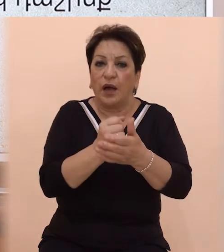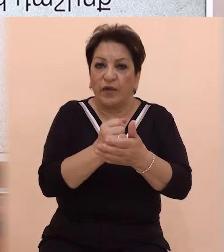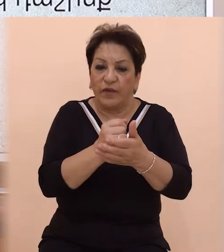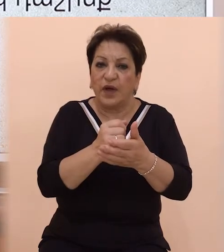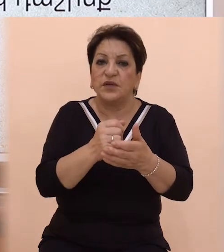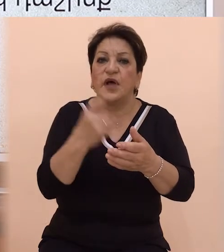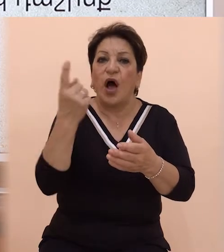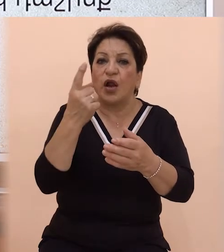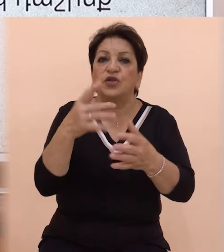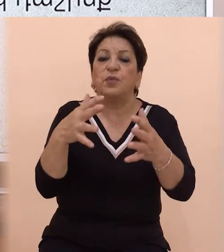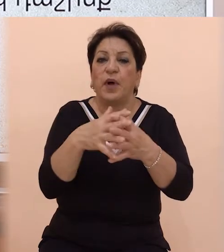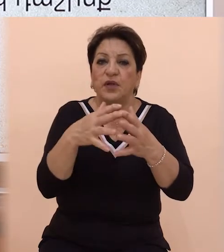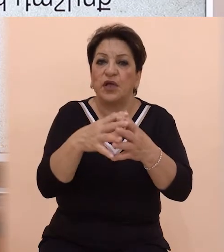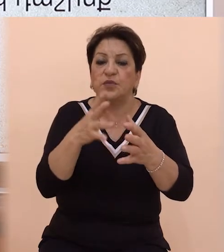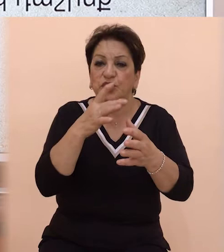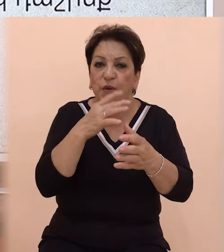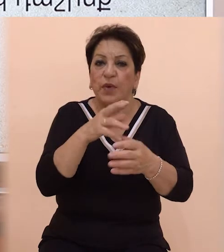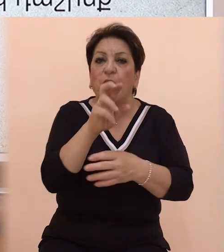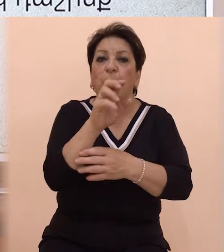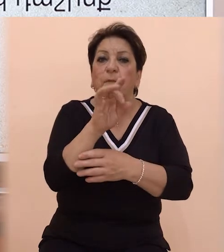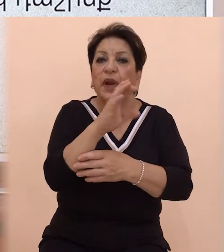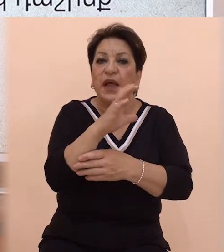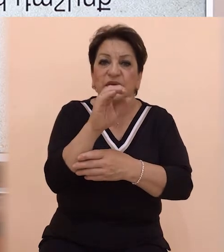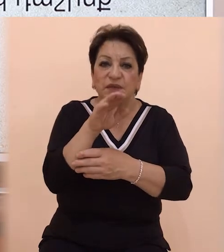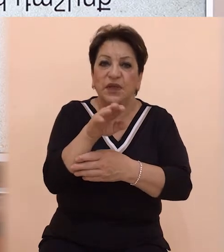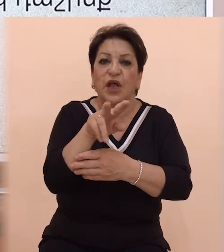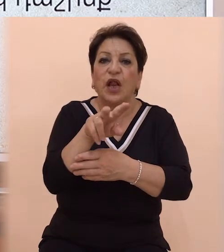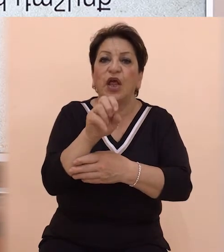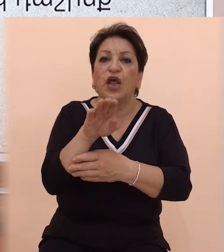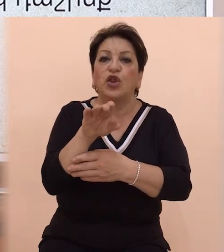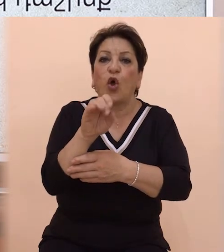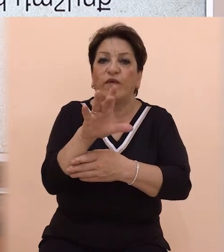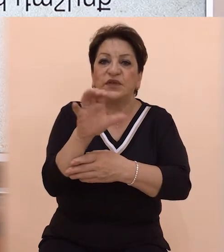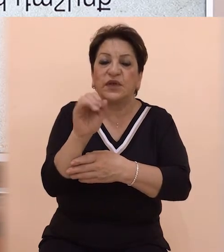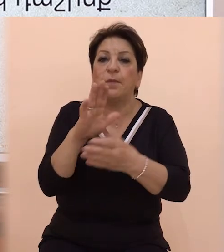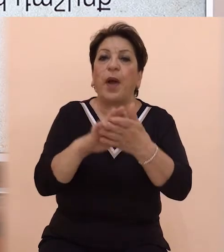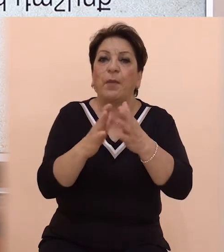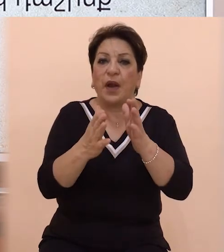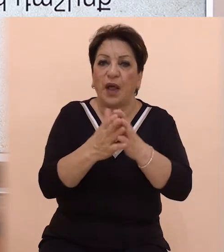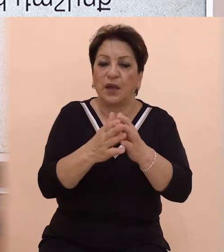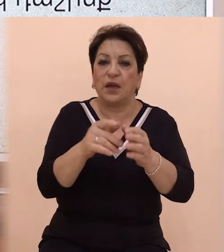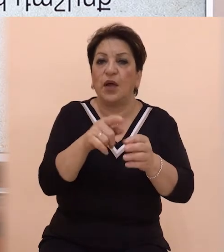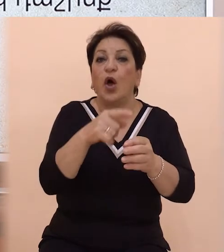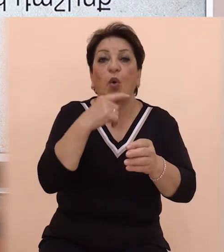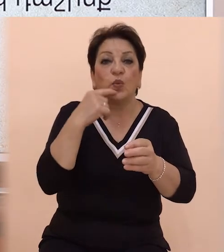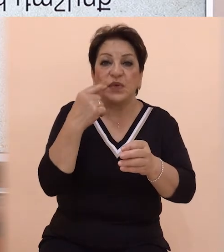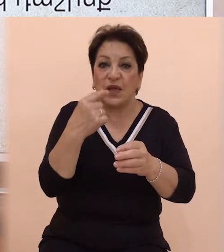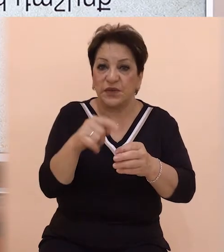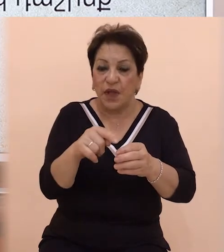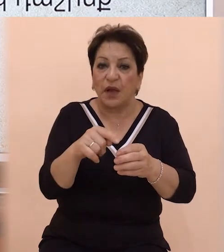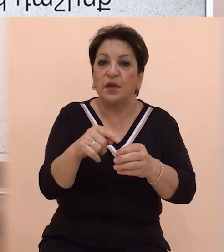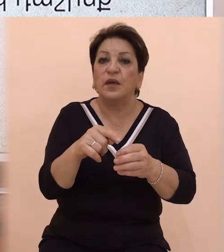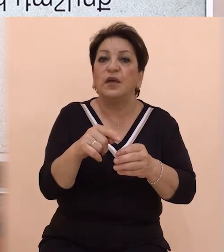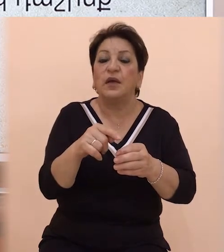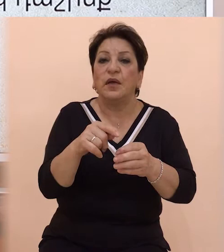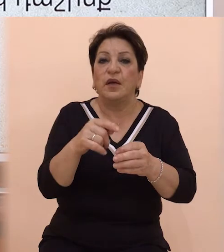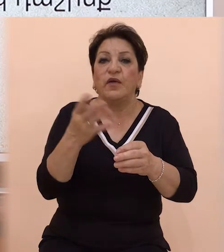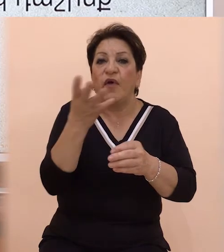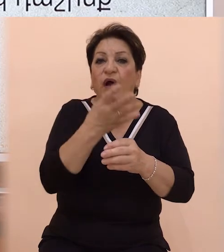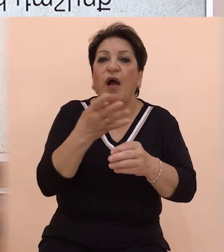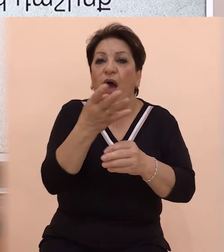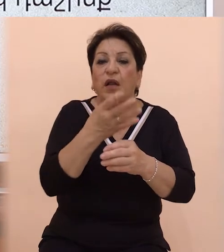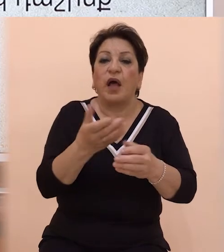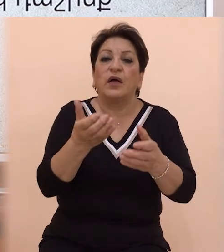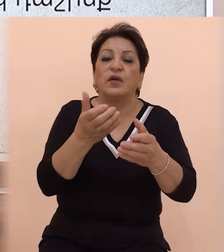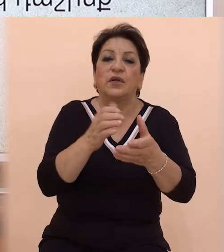աշխարամարդի ժամանակ բրես լիտովսկի պայմանագիրն է։ Այն կնքվեց Հուսաստանի և Քարյակ